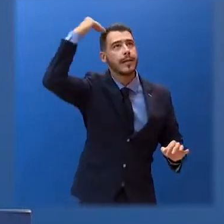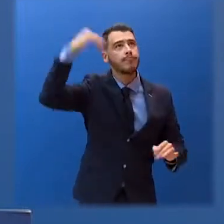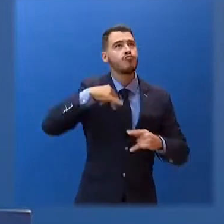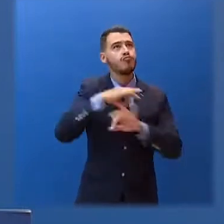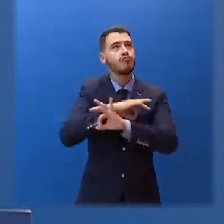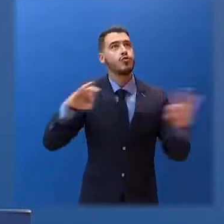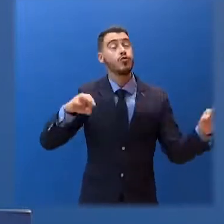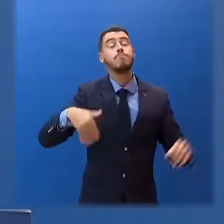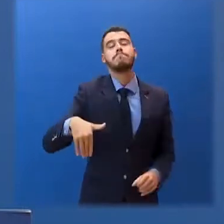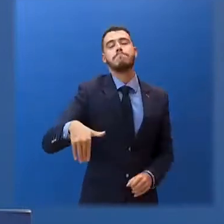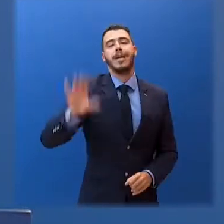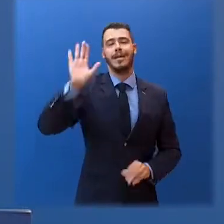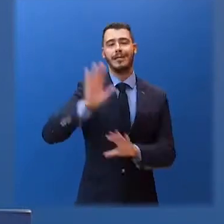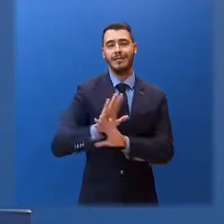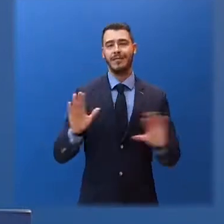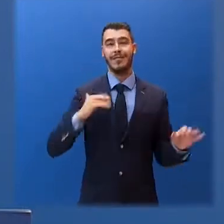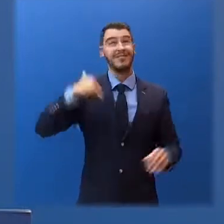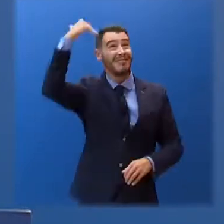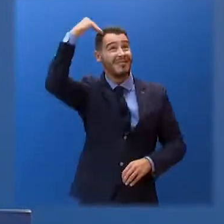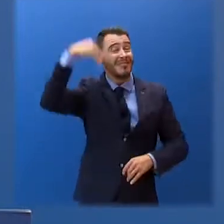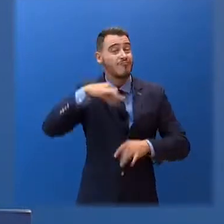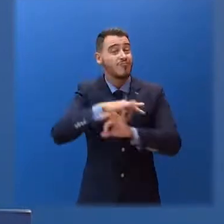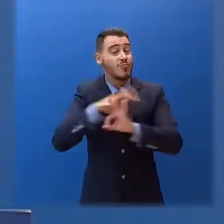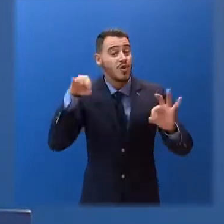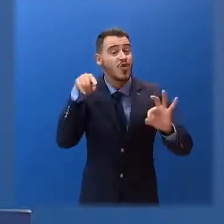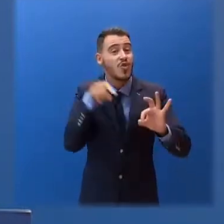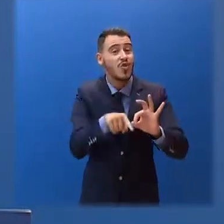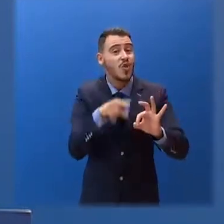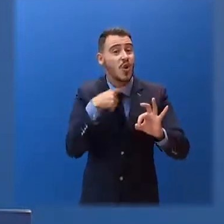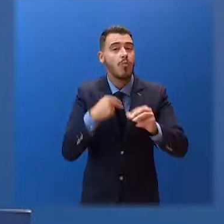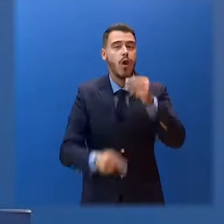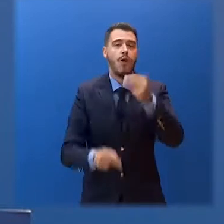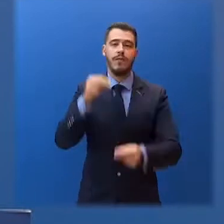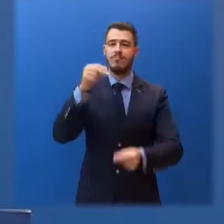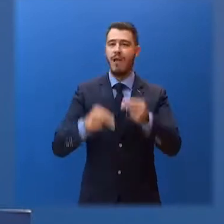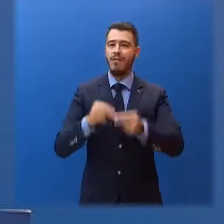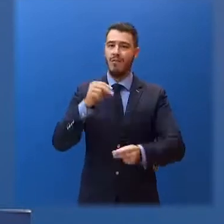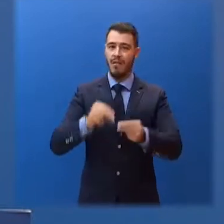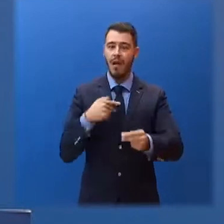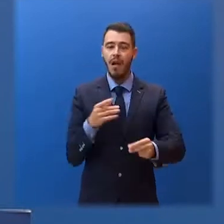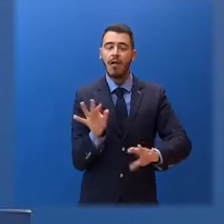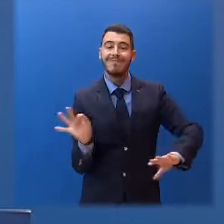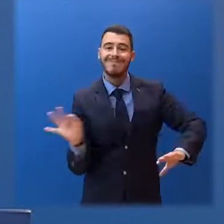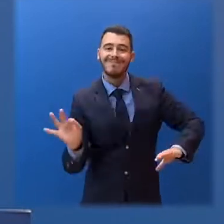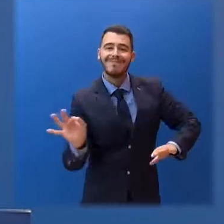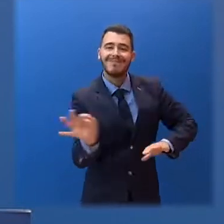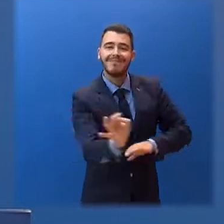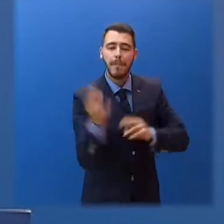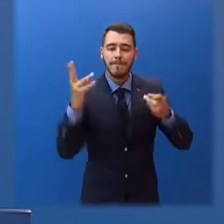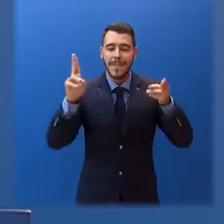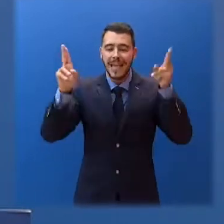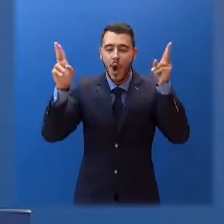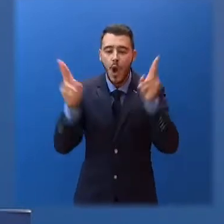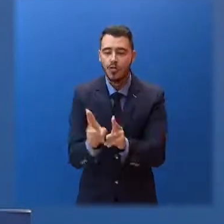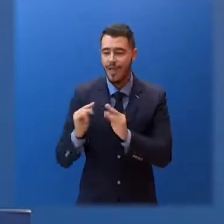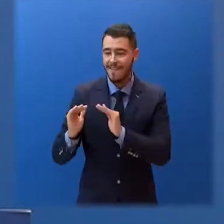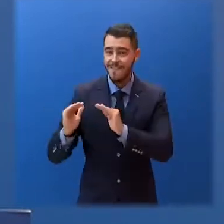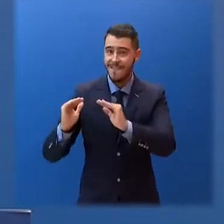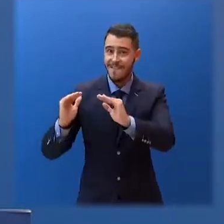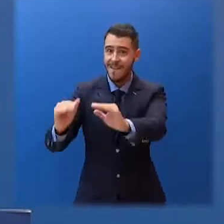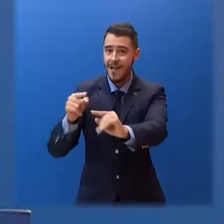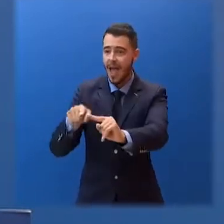Δεν πρέπει να του δώσουμε χώρο. Η σταθεροποίηση ή και μείωση των κρουσμάτων δεν πρέπει να μας κάνει να χαλαρώσουμε